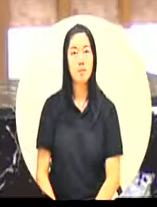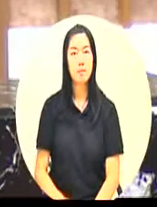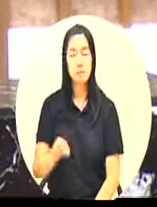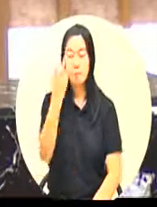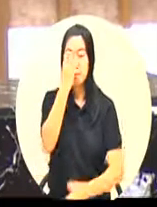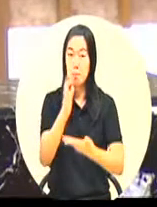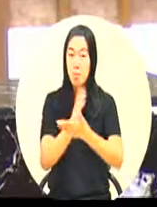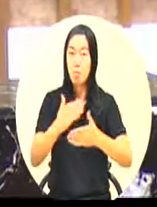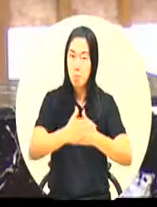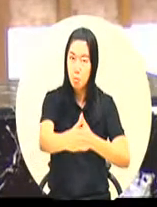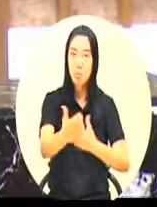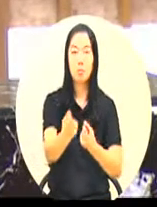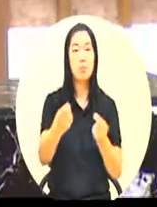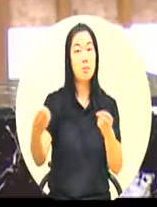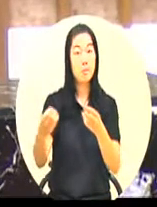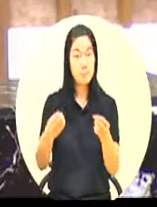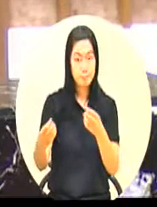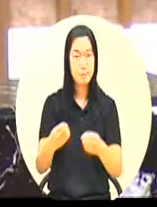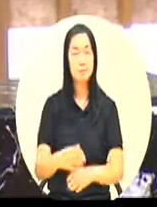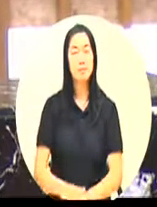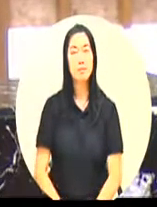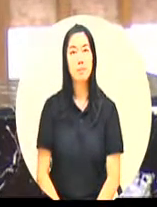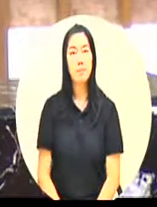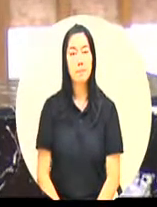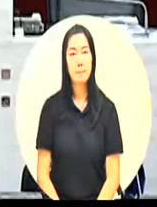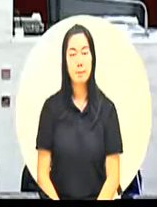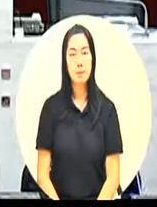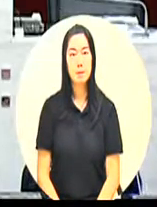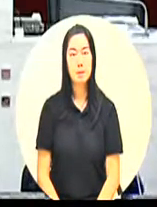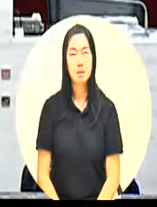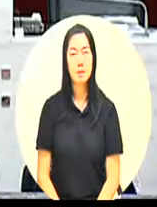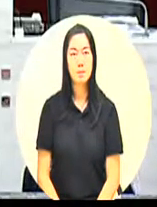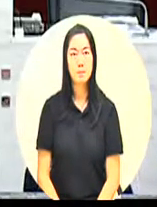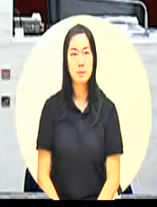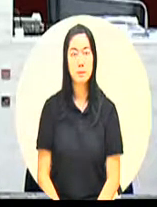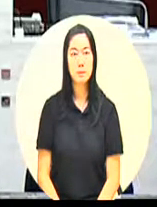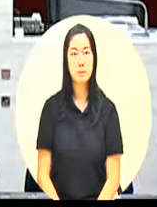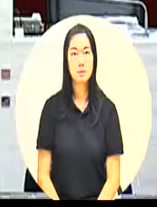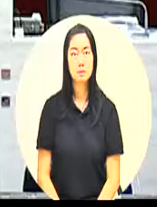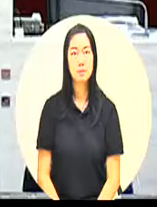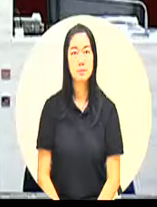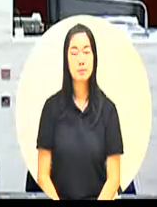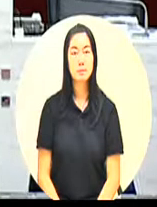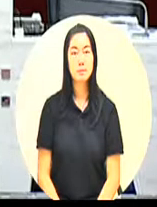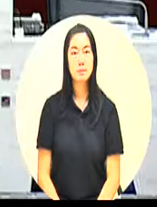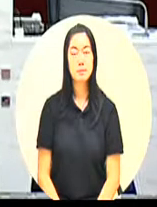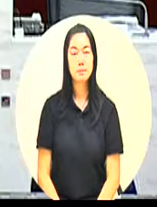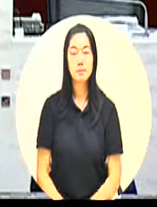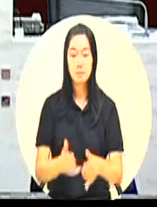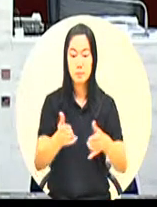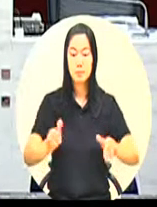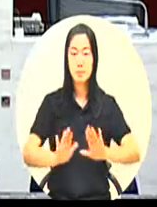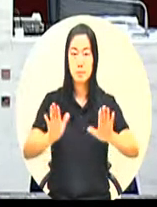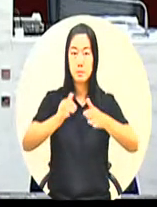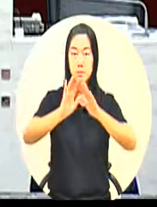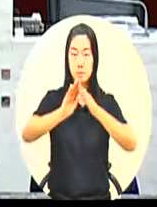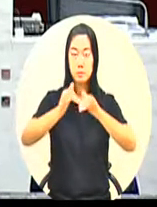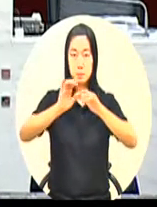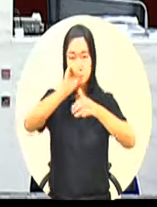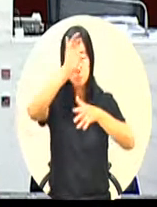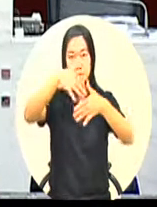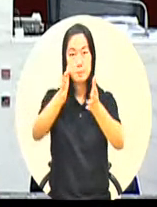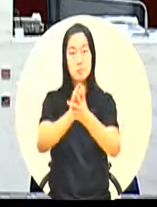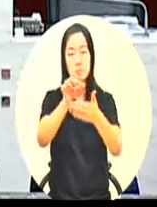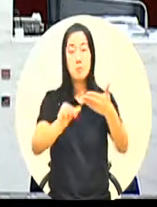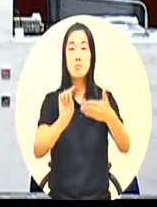过程中当然是一起讨论的， 是这样吗？ 民进党团的十二条之一是不